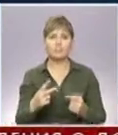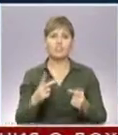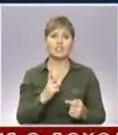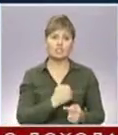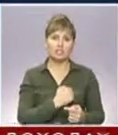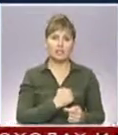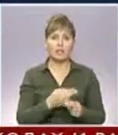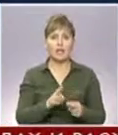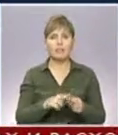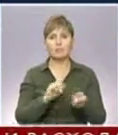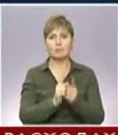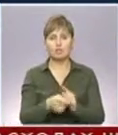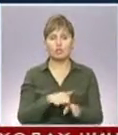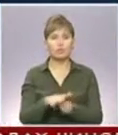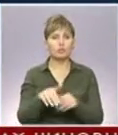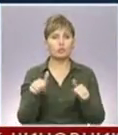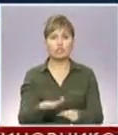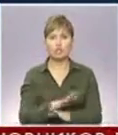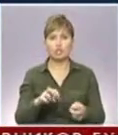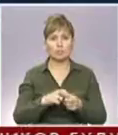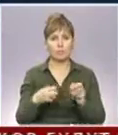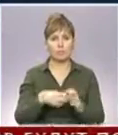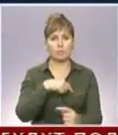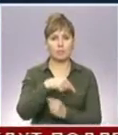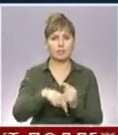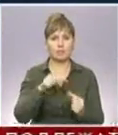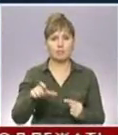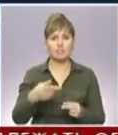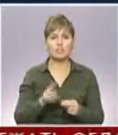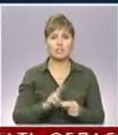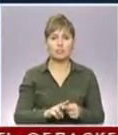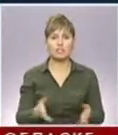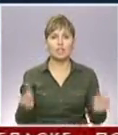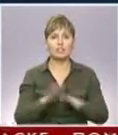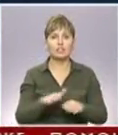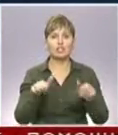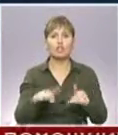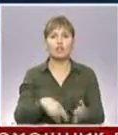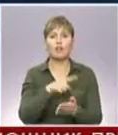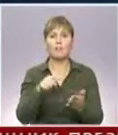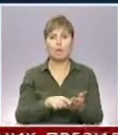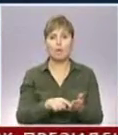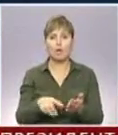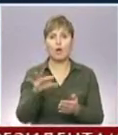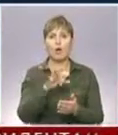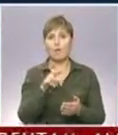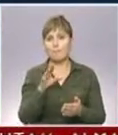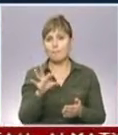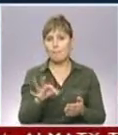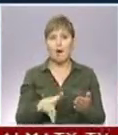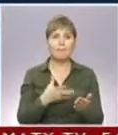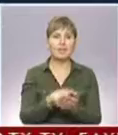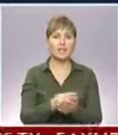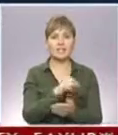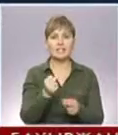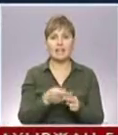данные изменения они полностью не решили проблемы предпринимателей. Почему? Потому что остался нерешенным вопрос по оплате за